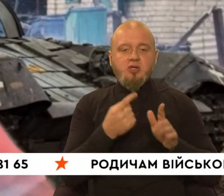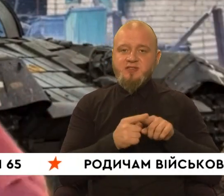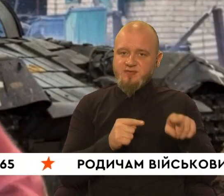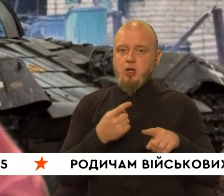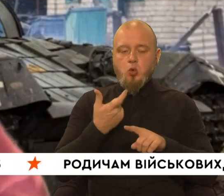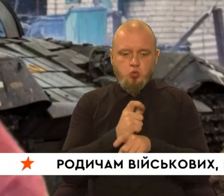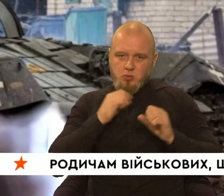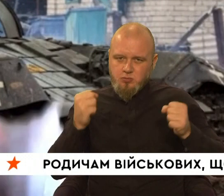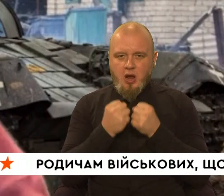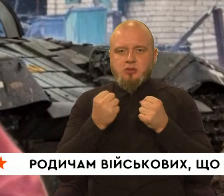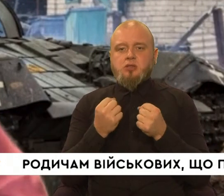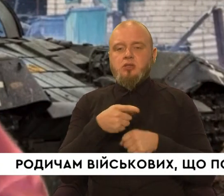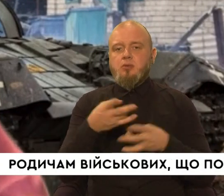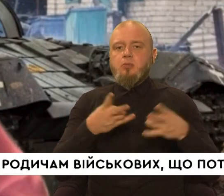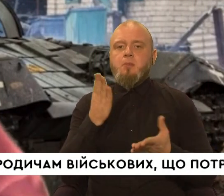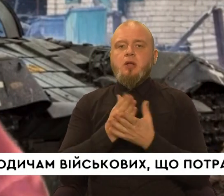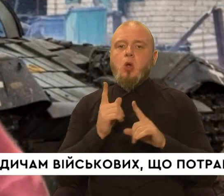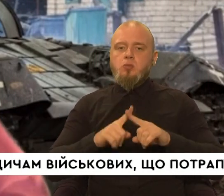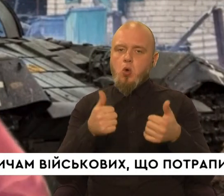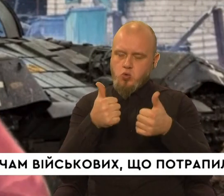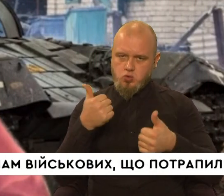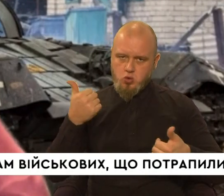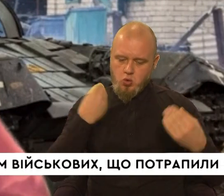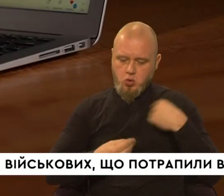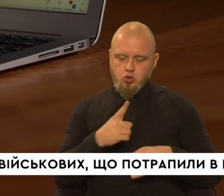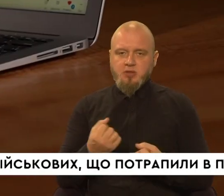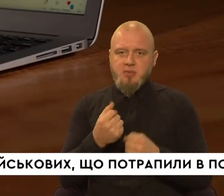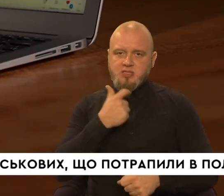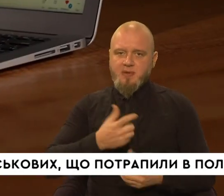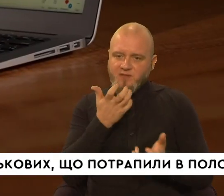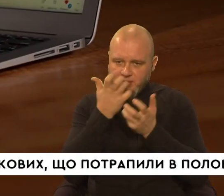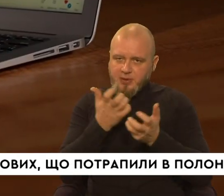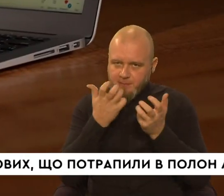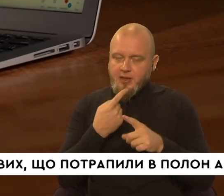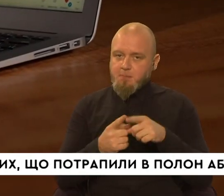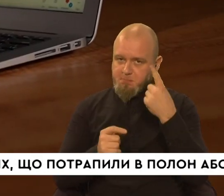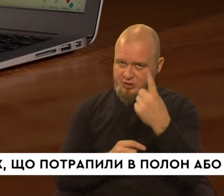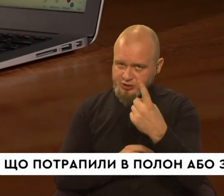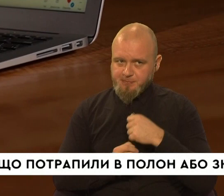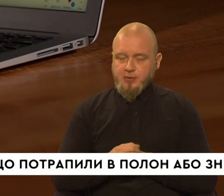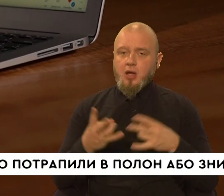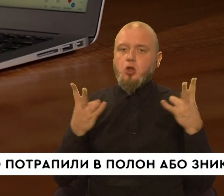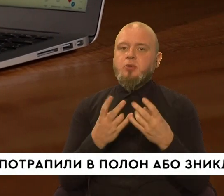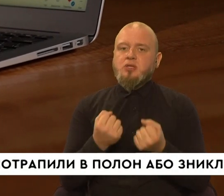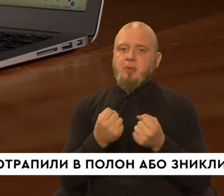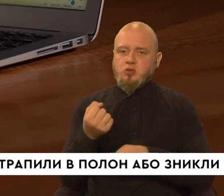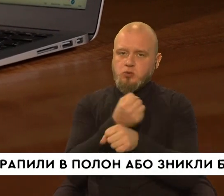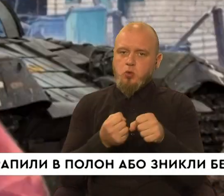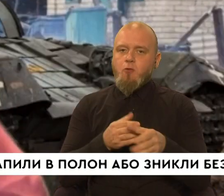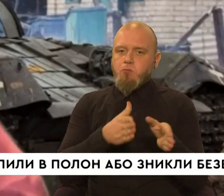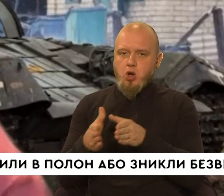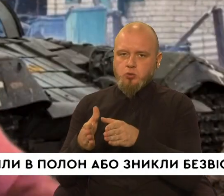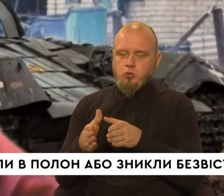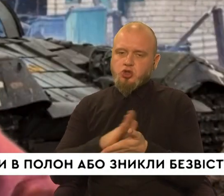дуже мерзнеш. Тож необхідно мати особливо хороший одяг, щоб тримати себе в теплі. Це перше. Необхідно тримати зброю в